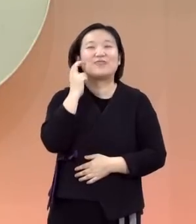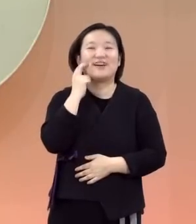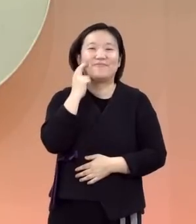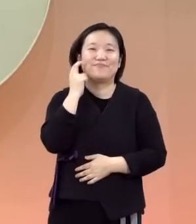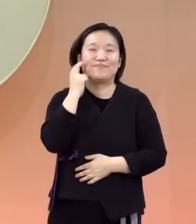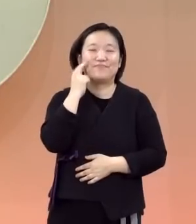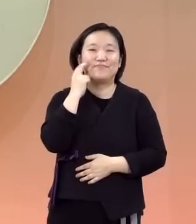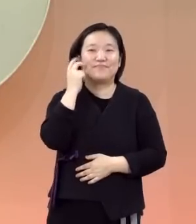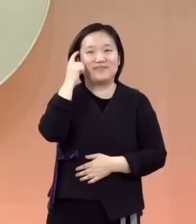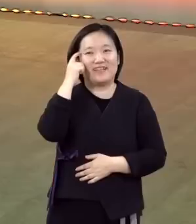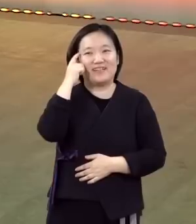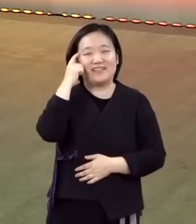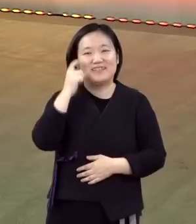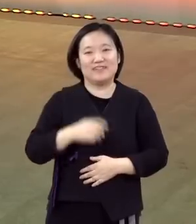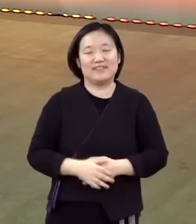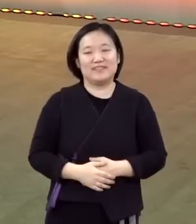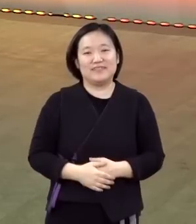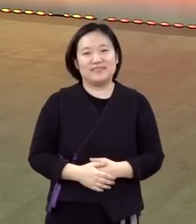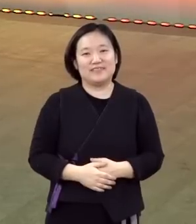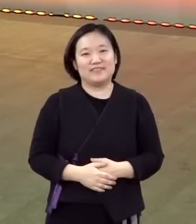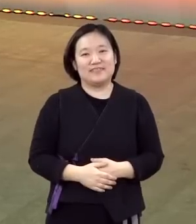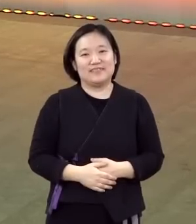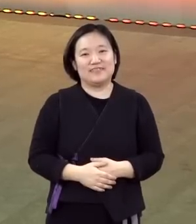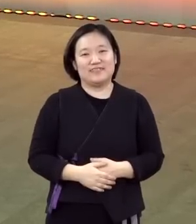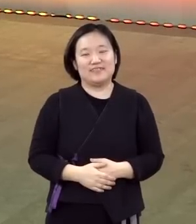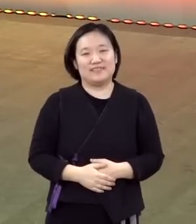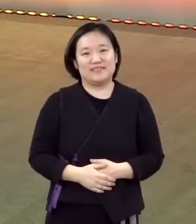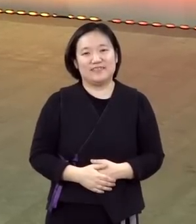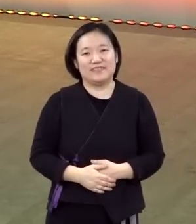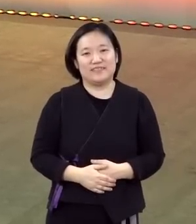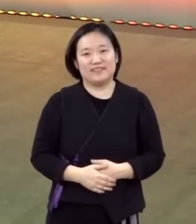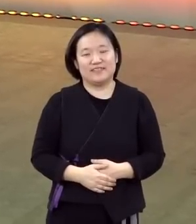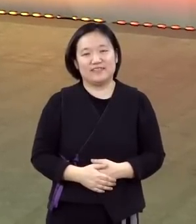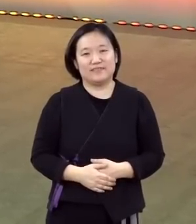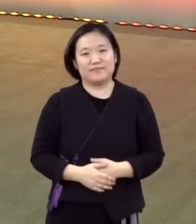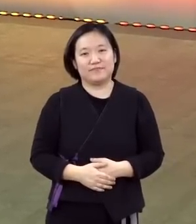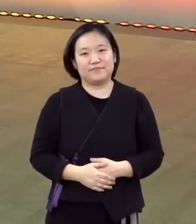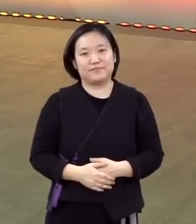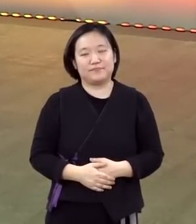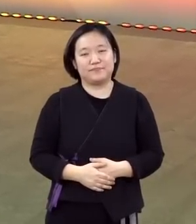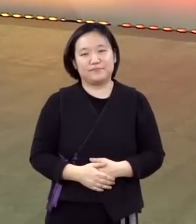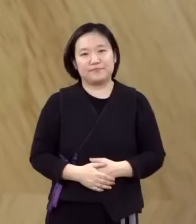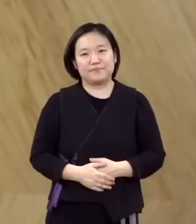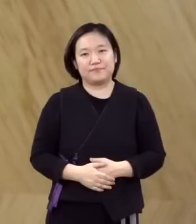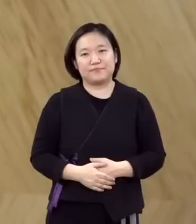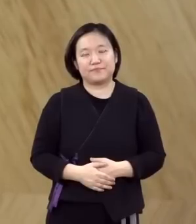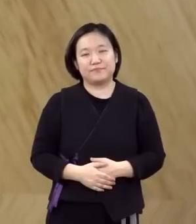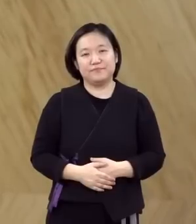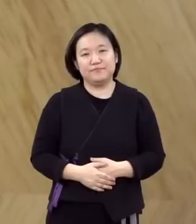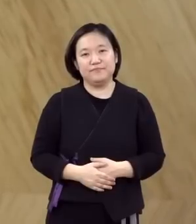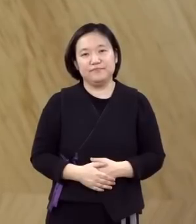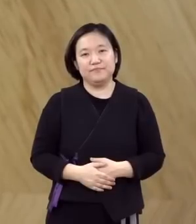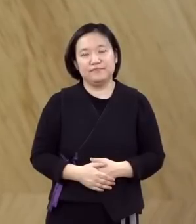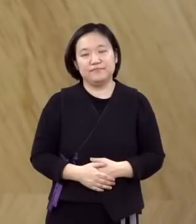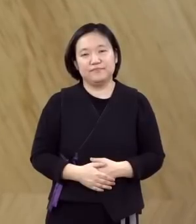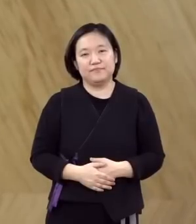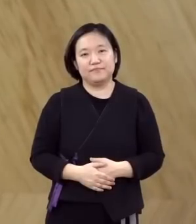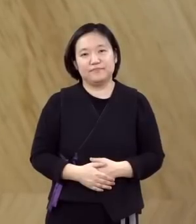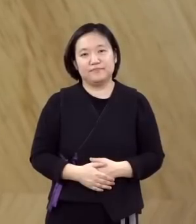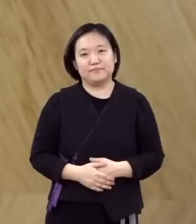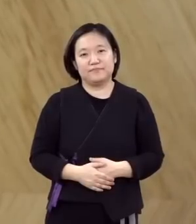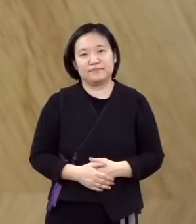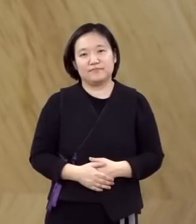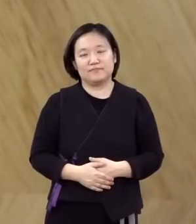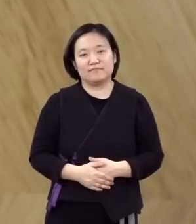이떠올랐어요.어쨌든 ,이것은부처님의 은총을보여주는한